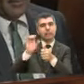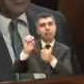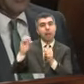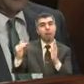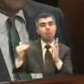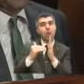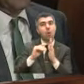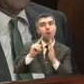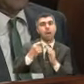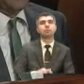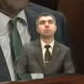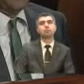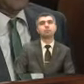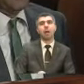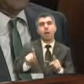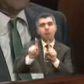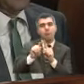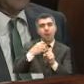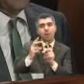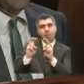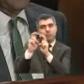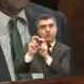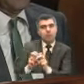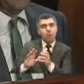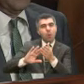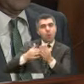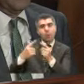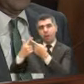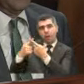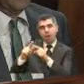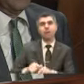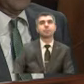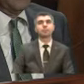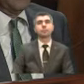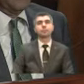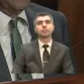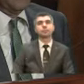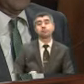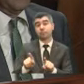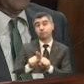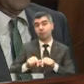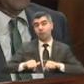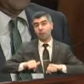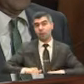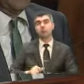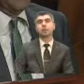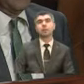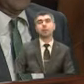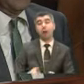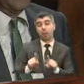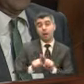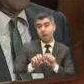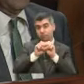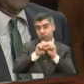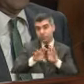وذلك من أجل التخفيف من النقص المسجل في البنية التحتية الرياضية ببلادنا. ولكن سيد الوزير، هذا العدد لا يكفي لتعميم